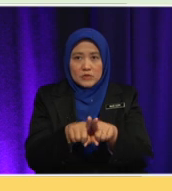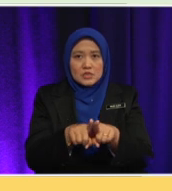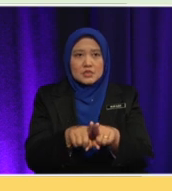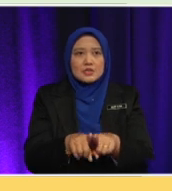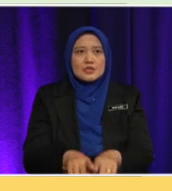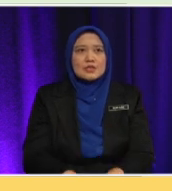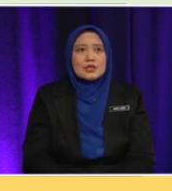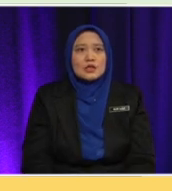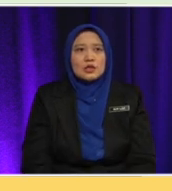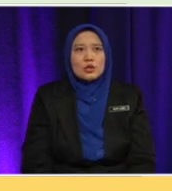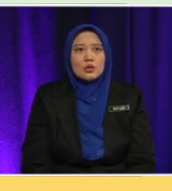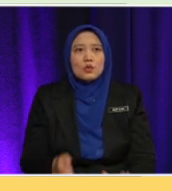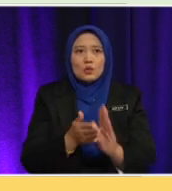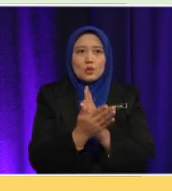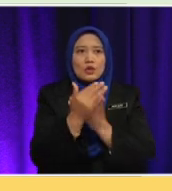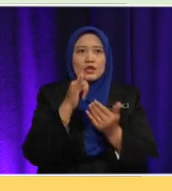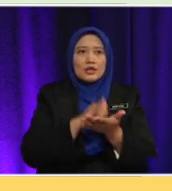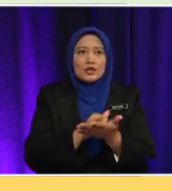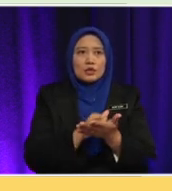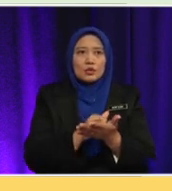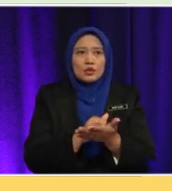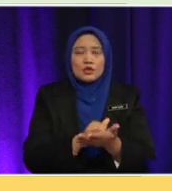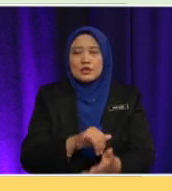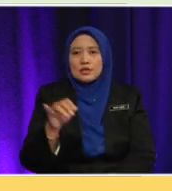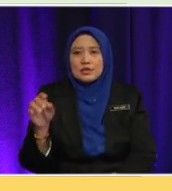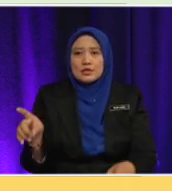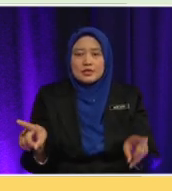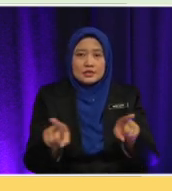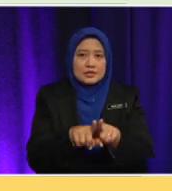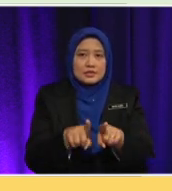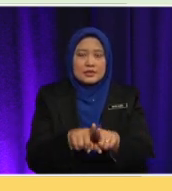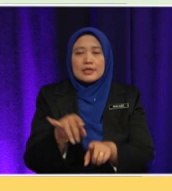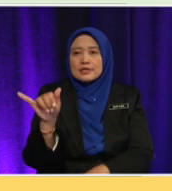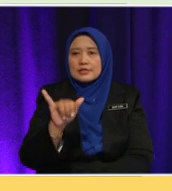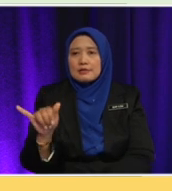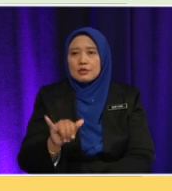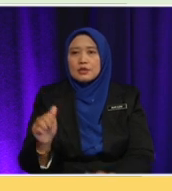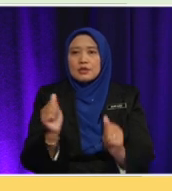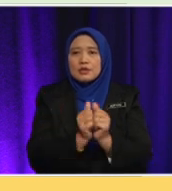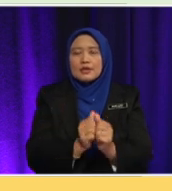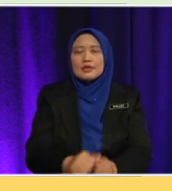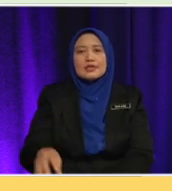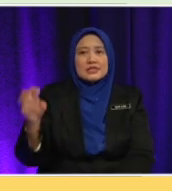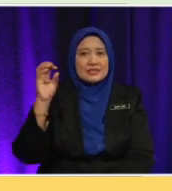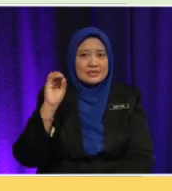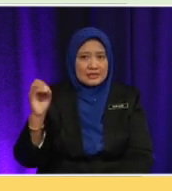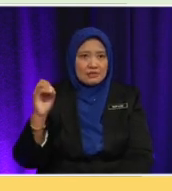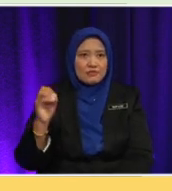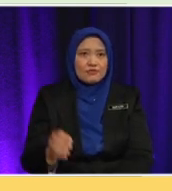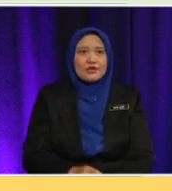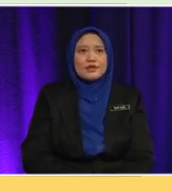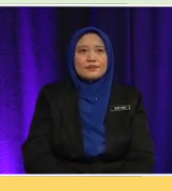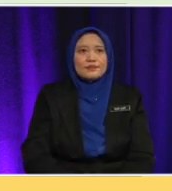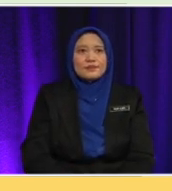Jumlah Aji pra arus sama dengan Syifa so ie + AB + IC Oke Kenapa